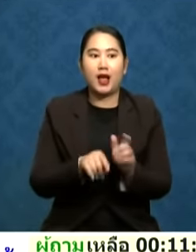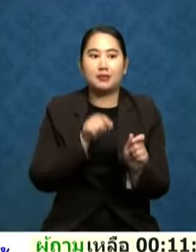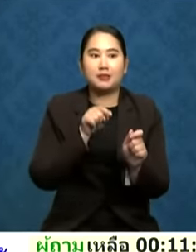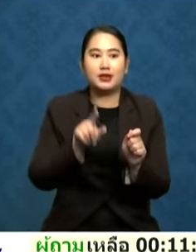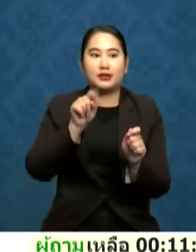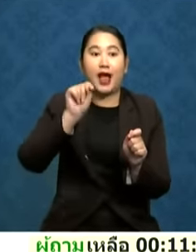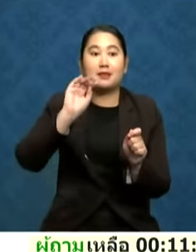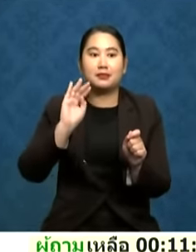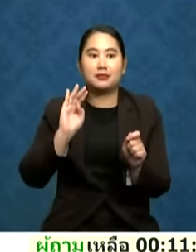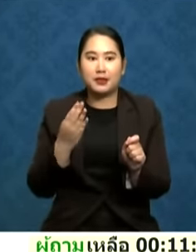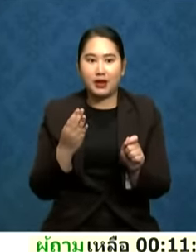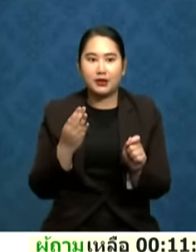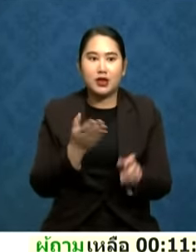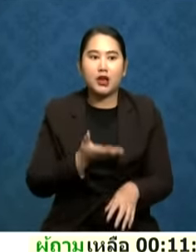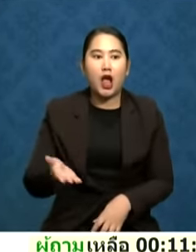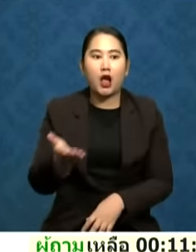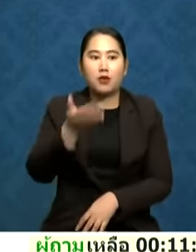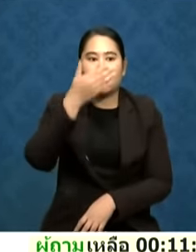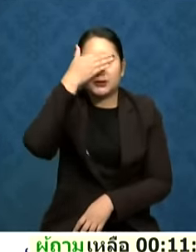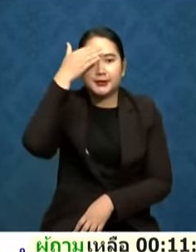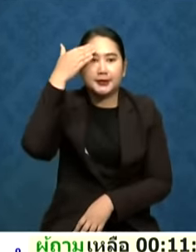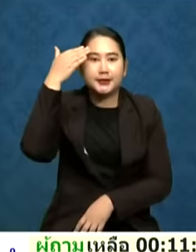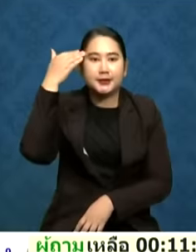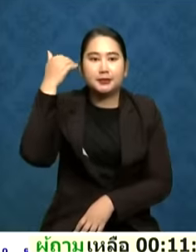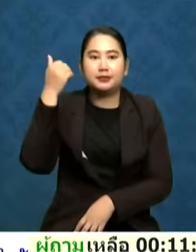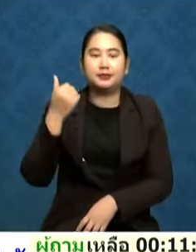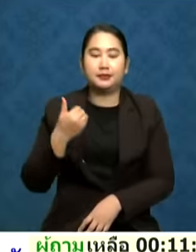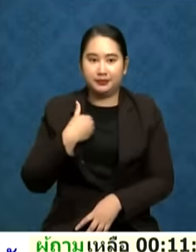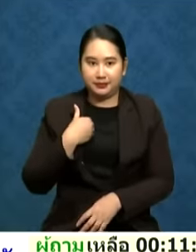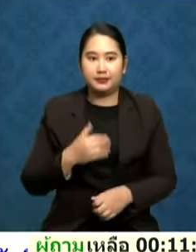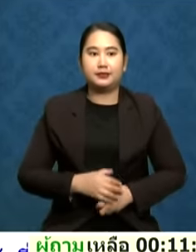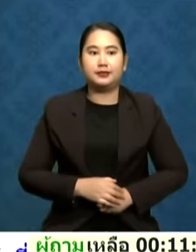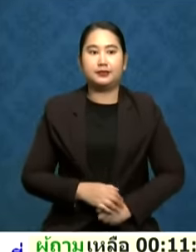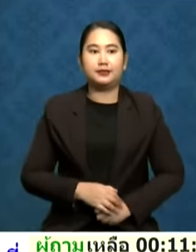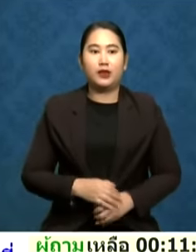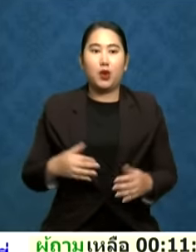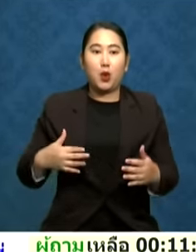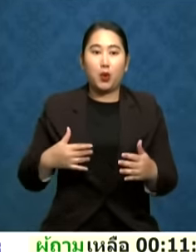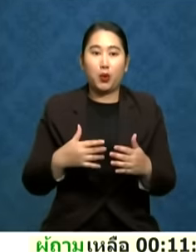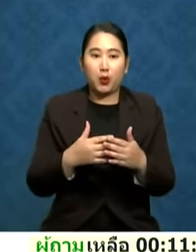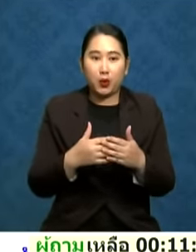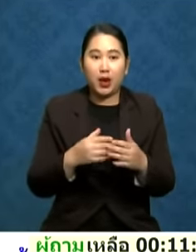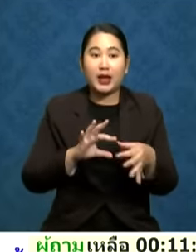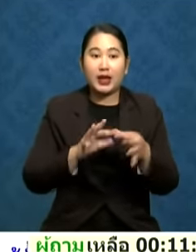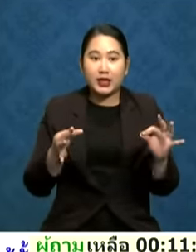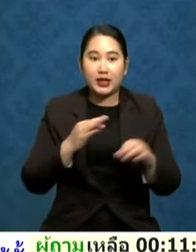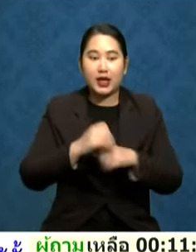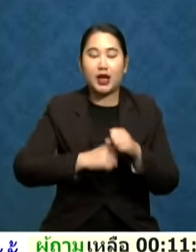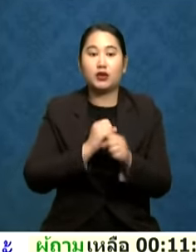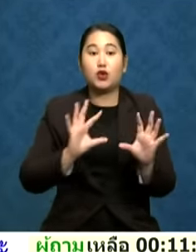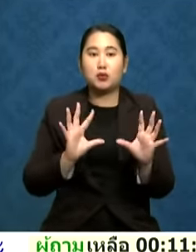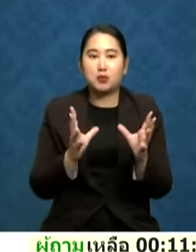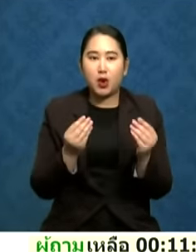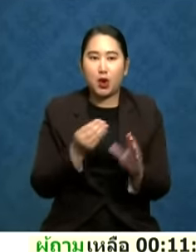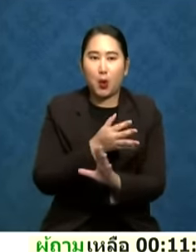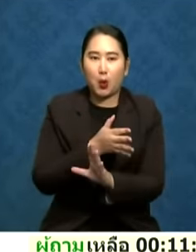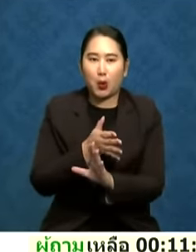นเหตุการดที่ถูกลืมือหนจากผู้มีอํานาจทางท่เมือง จนเกี่ยบจ้หมดอายุความโ